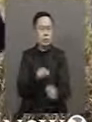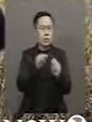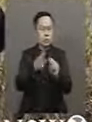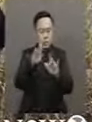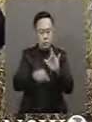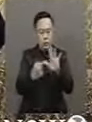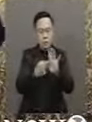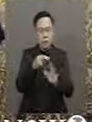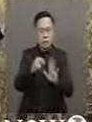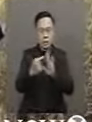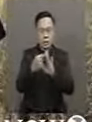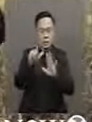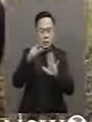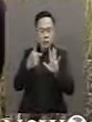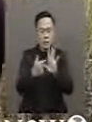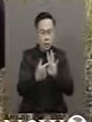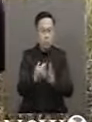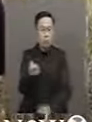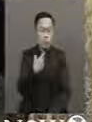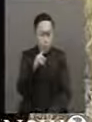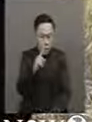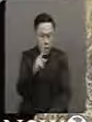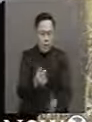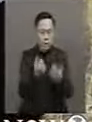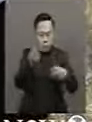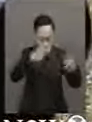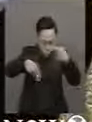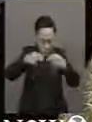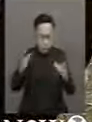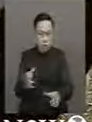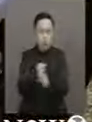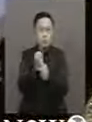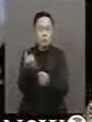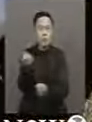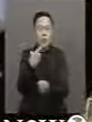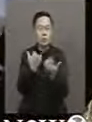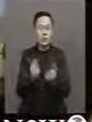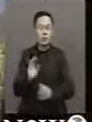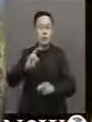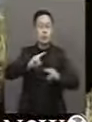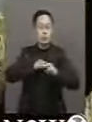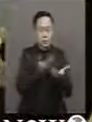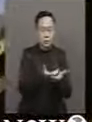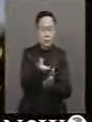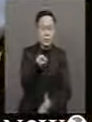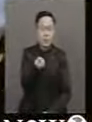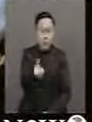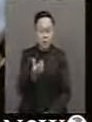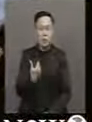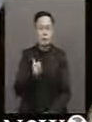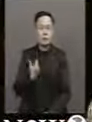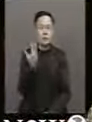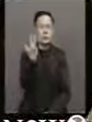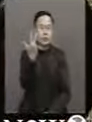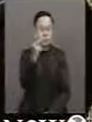โลหิตไปสำรวจตลาดให้กับทางอำเภอและแล้วก็มารายงานพบว่าเอกชนที่เขาเคยรับซื้อข้าวมีอยู่